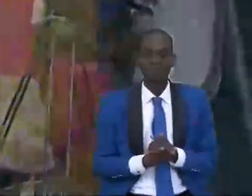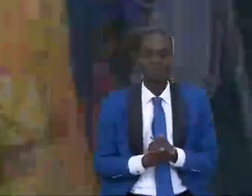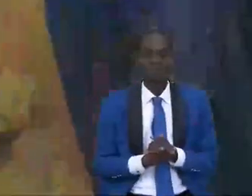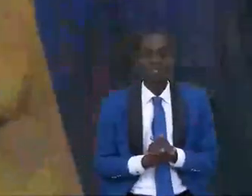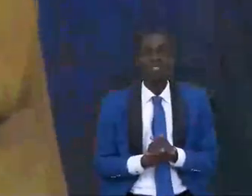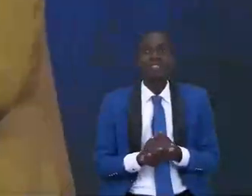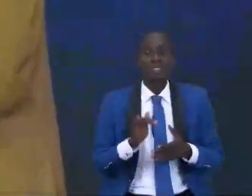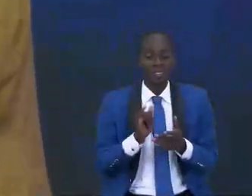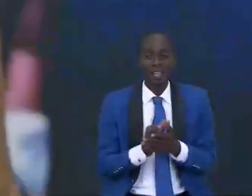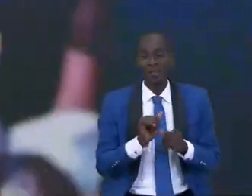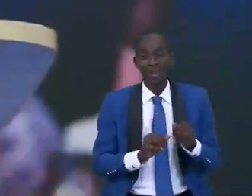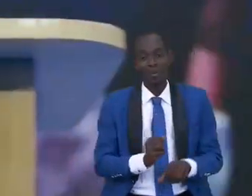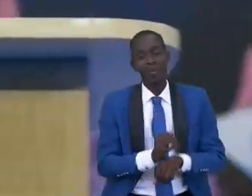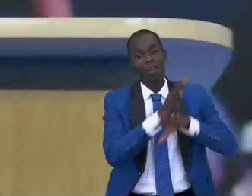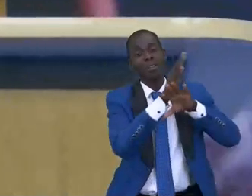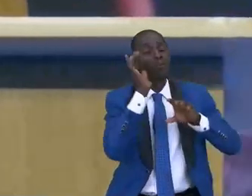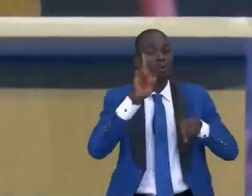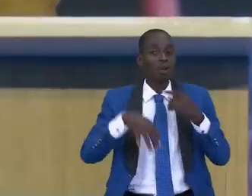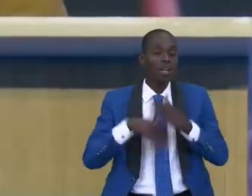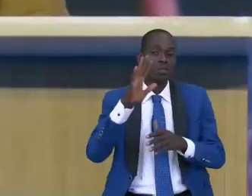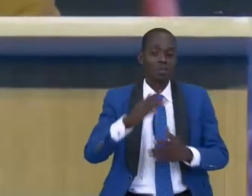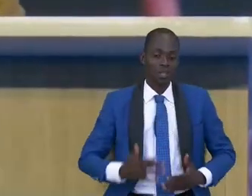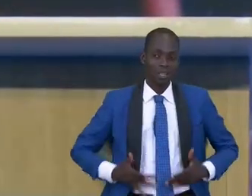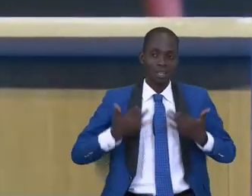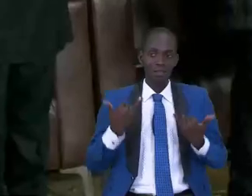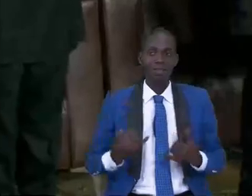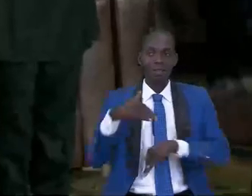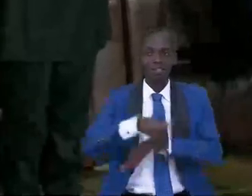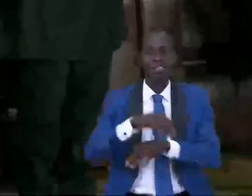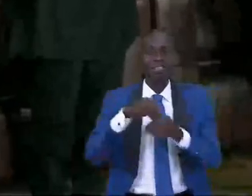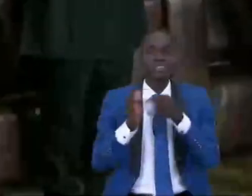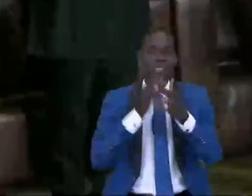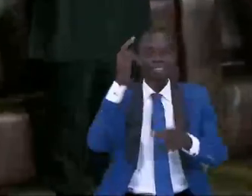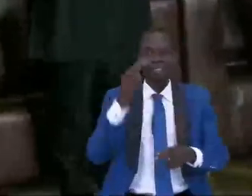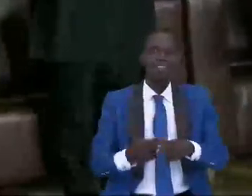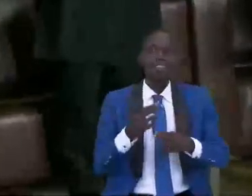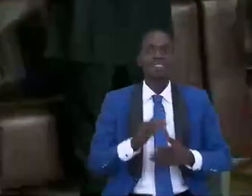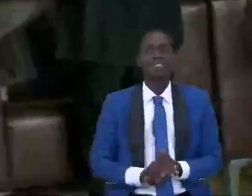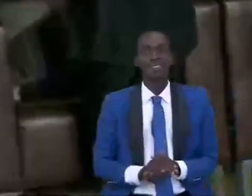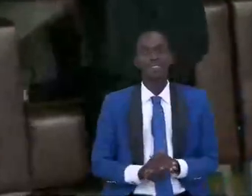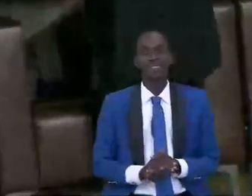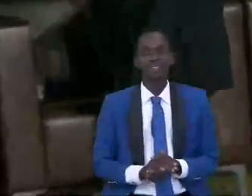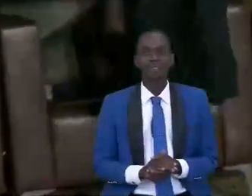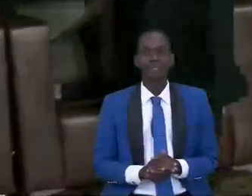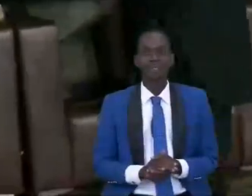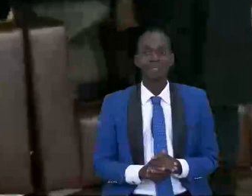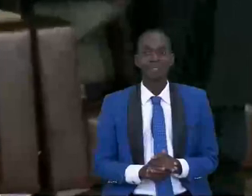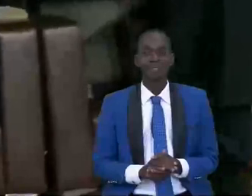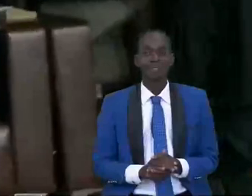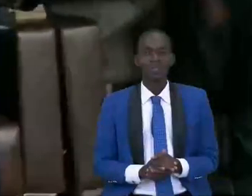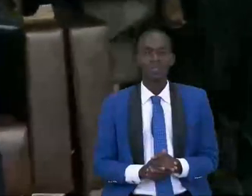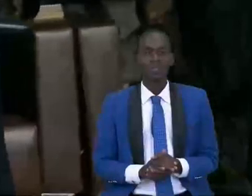Les montagnes vont se déplacer de votre vie ce soir au nom de Jésus-Christ.